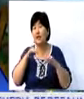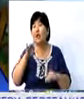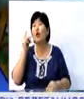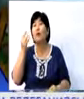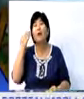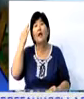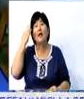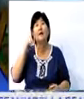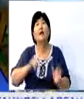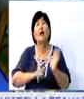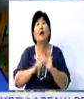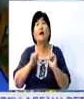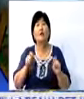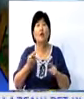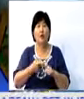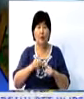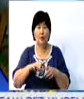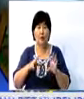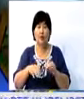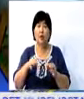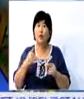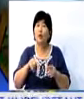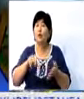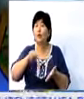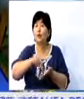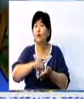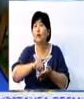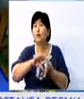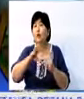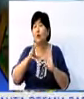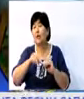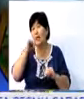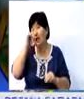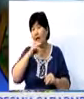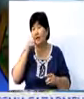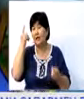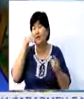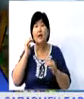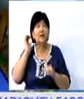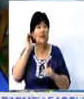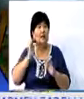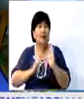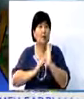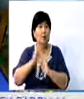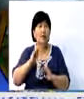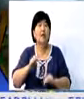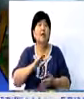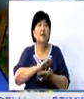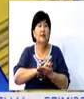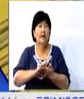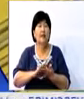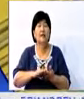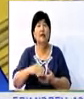бала қиялына қанат бітіреді. Қорытындылай келе 90 ауыз сөздің тобықтай түйіні қазақ ертегілерін тыңдап өскен баланың жаны таза,